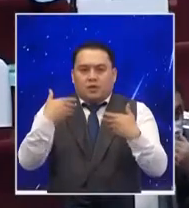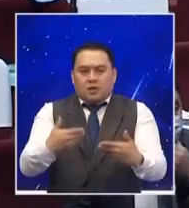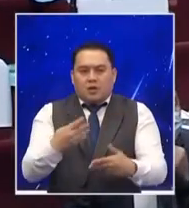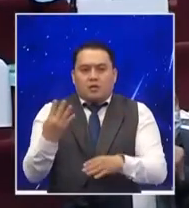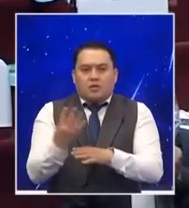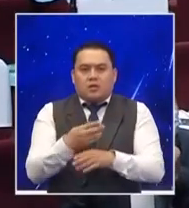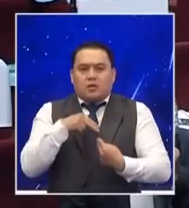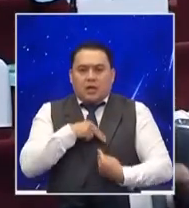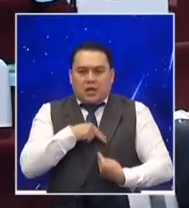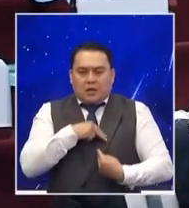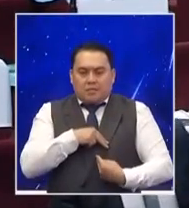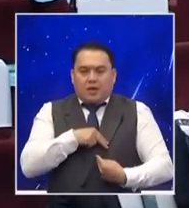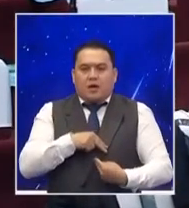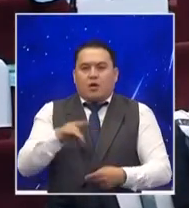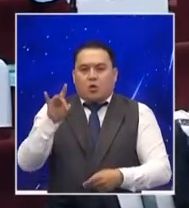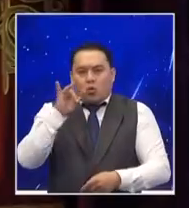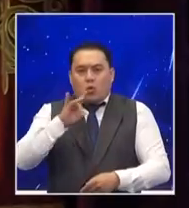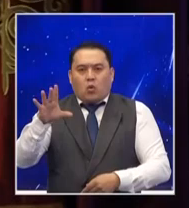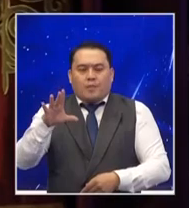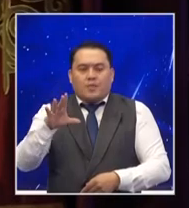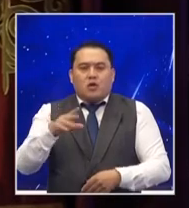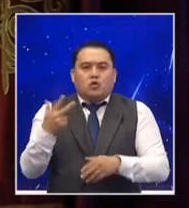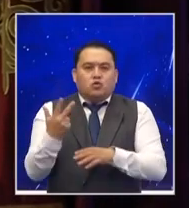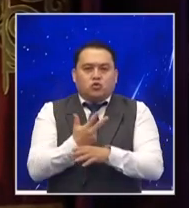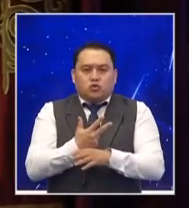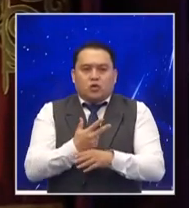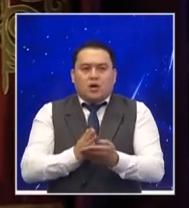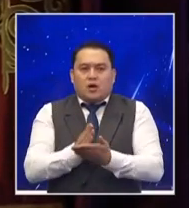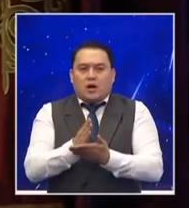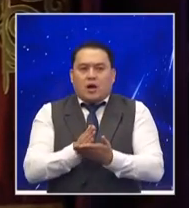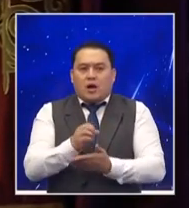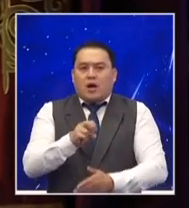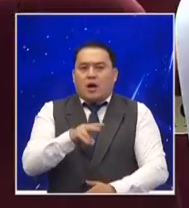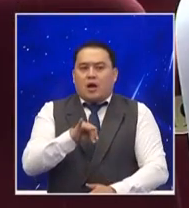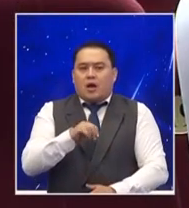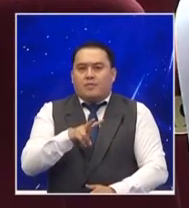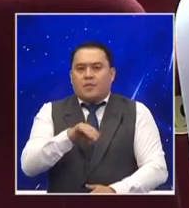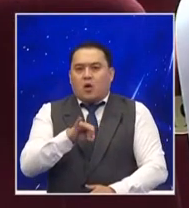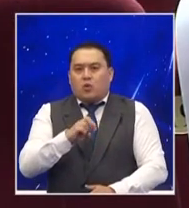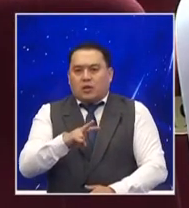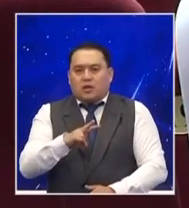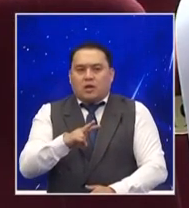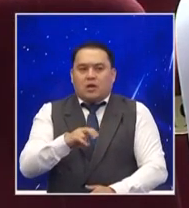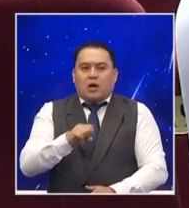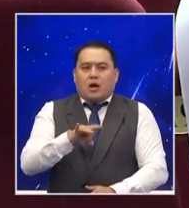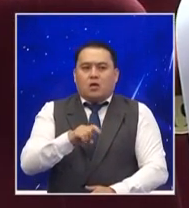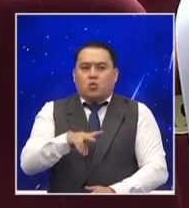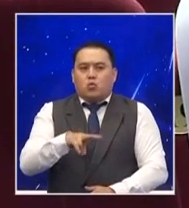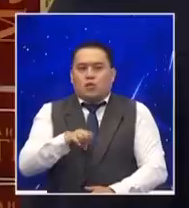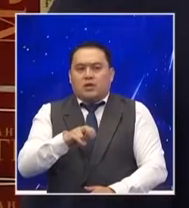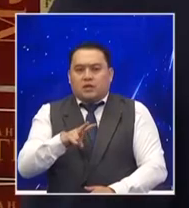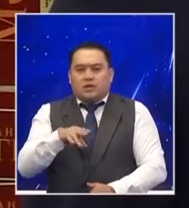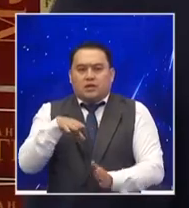төрттік еңбек даңқы ордені. Үшінші дәрежелі бұл марапатты Қайрат Елемесов, Дәулет Намазбаев, Ақан Хайрулин